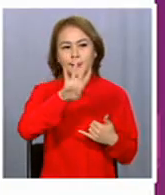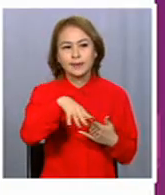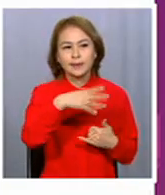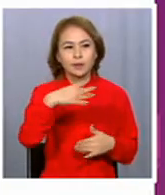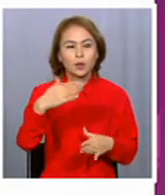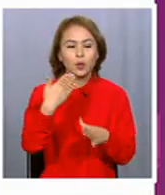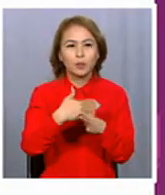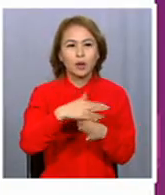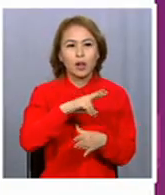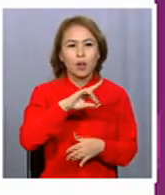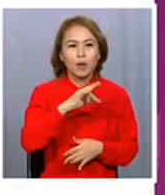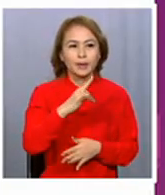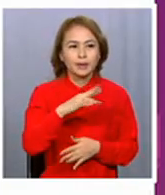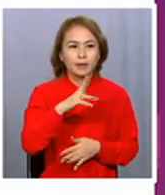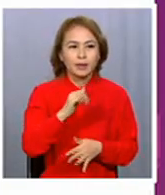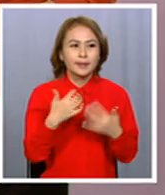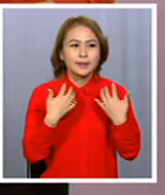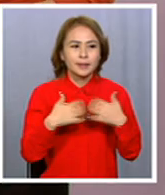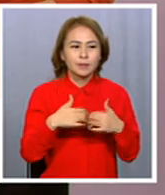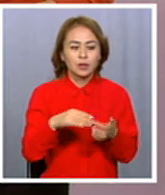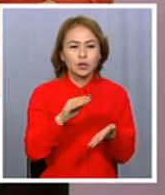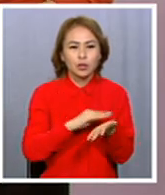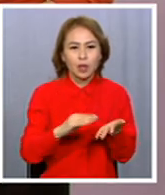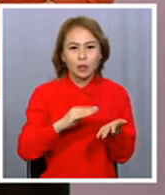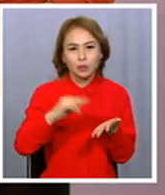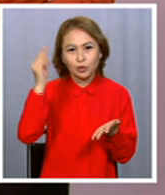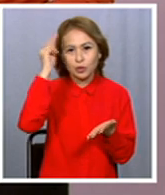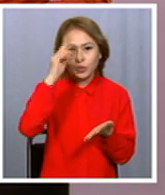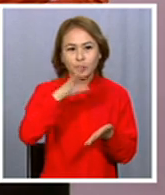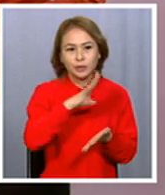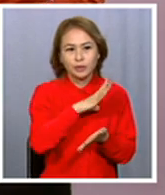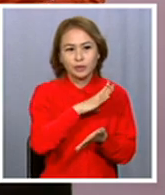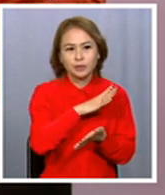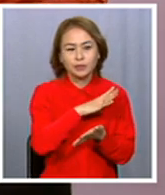көмегімен логикалық есептерді шығаруды үйрендіңдер.